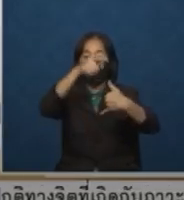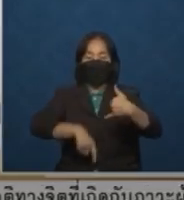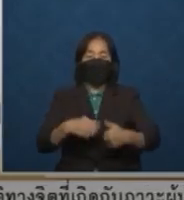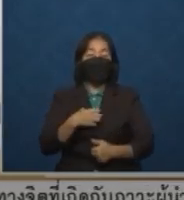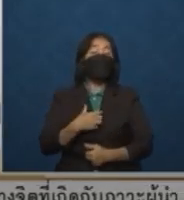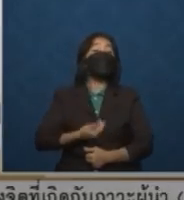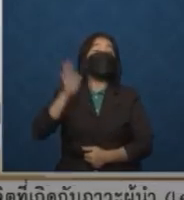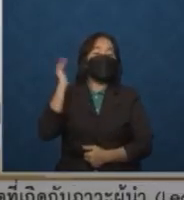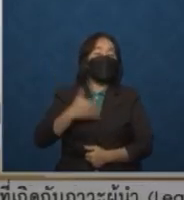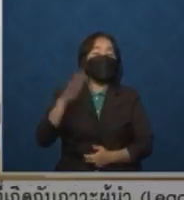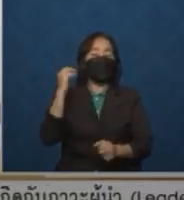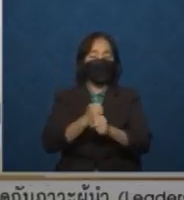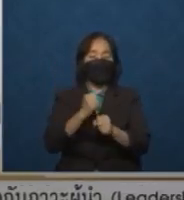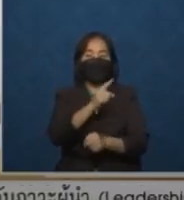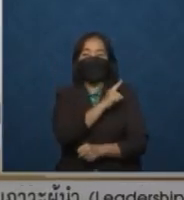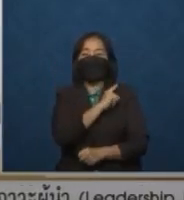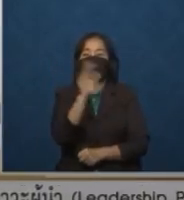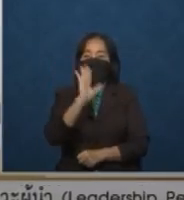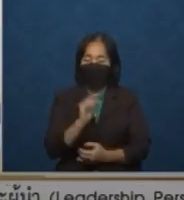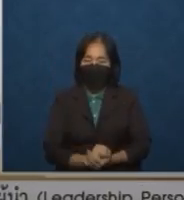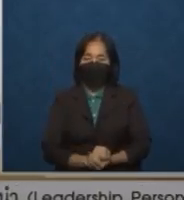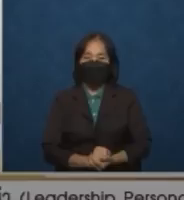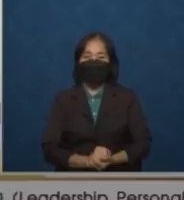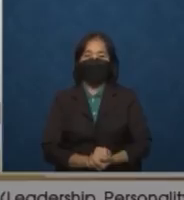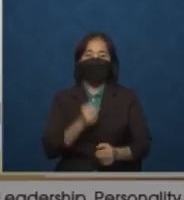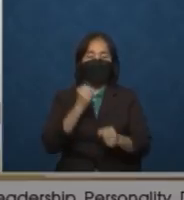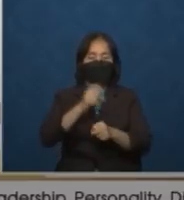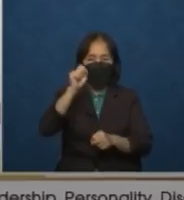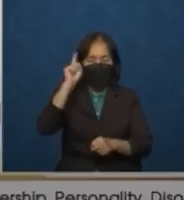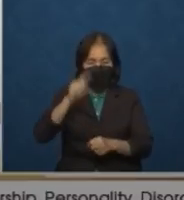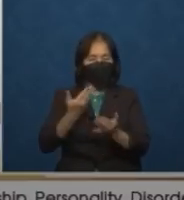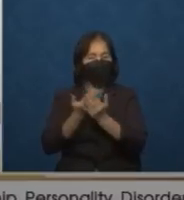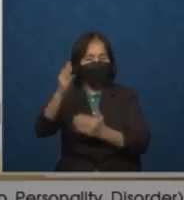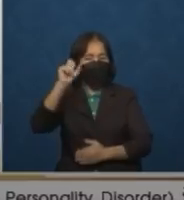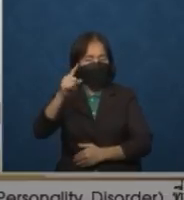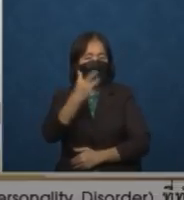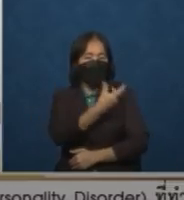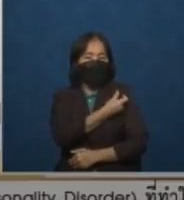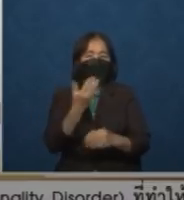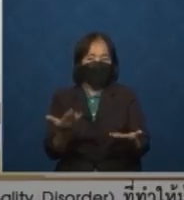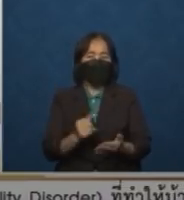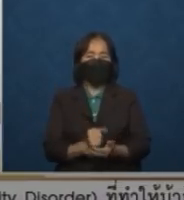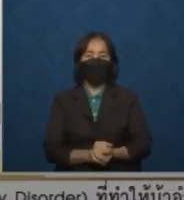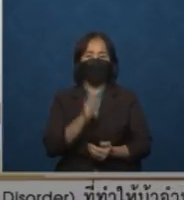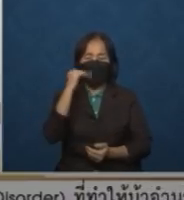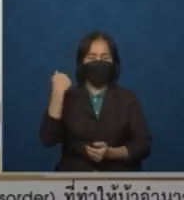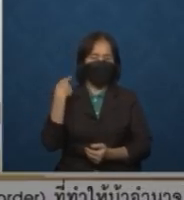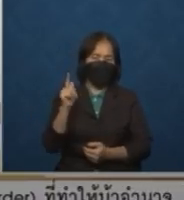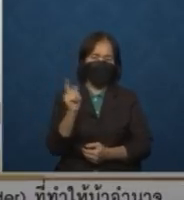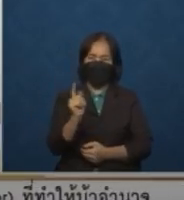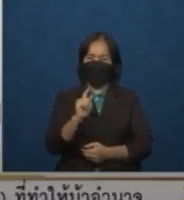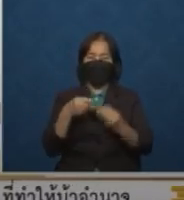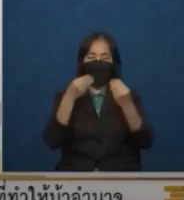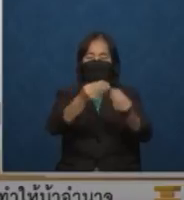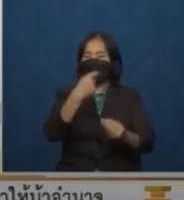ว้นการปฏิบัติหน้าที่ในการเร่งรัดจัดสรรยาและวัคซีนเพื่อประโยชน์บางอย่างสำหรับใครบาง